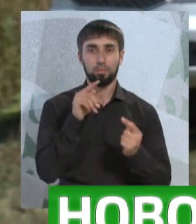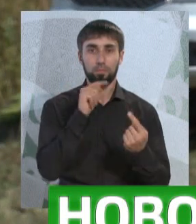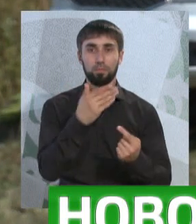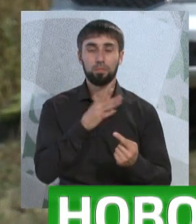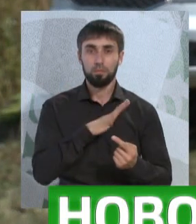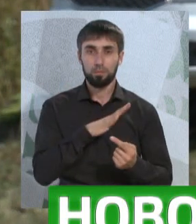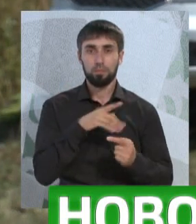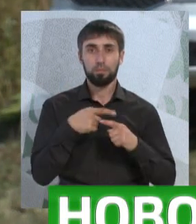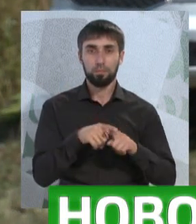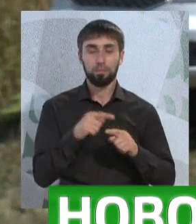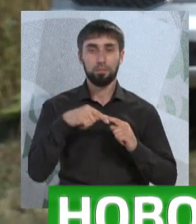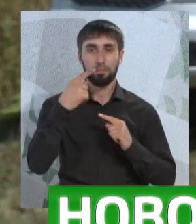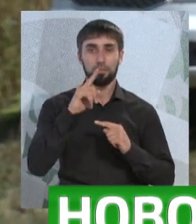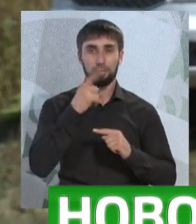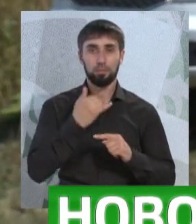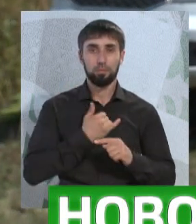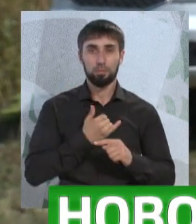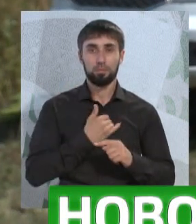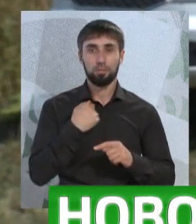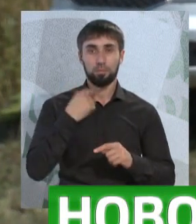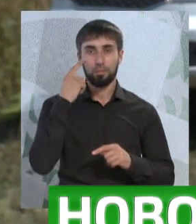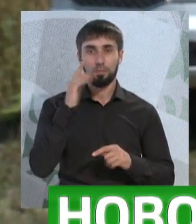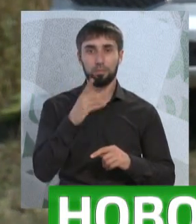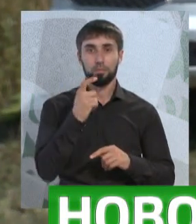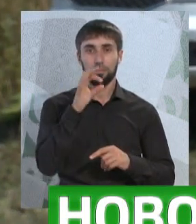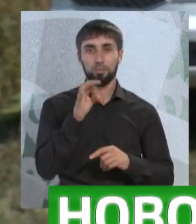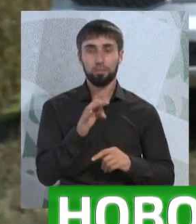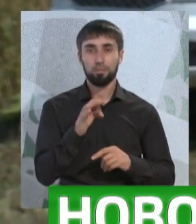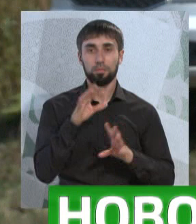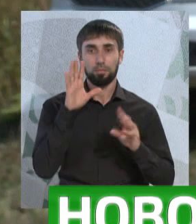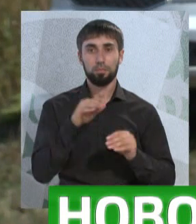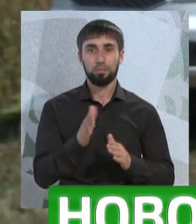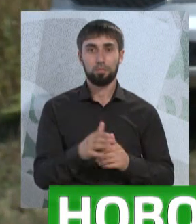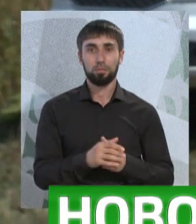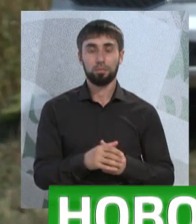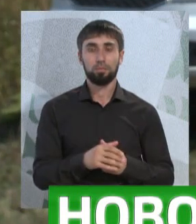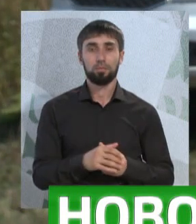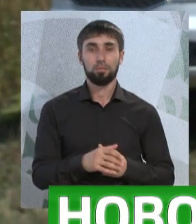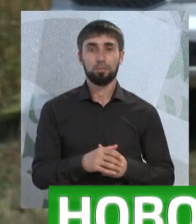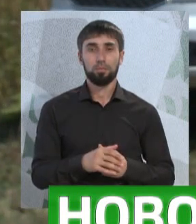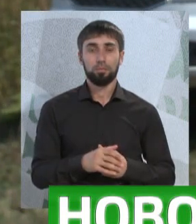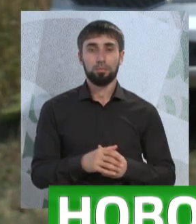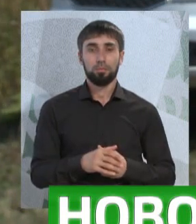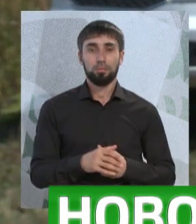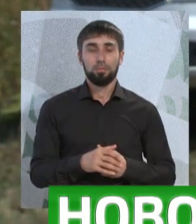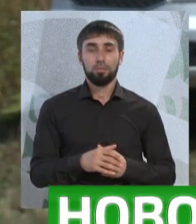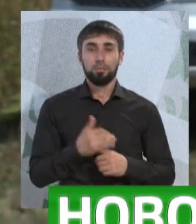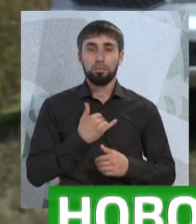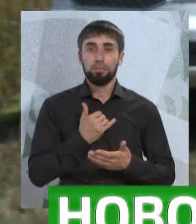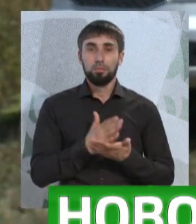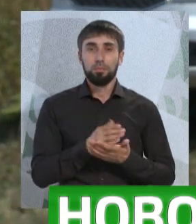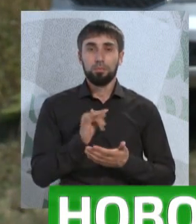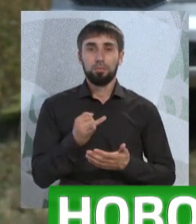Я думаю, что к следующему году мы уже на 100% оснащения выйдем. У нас есть